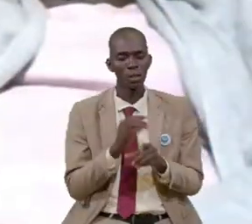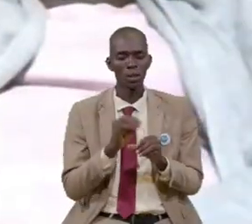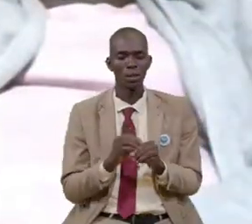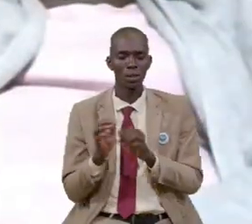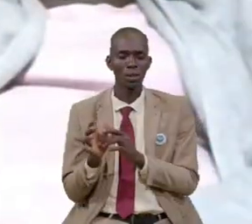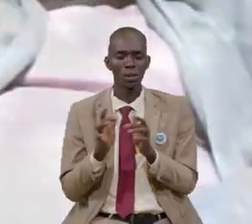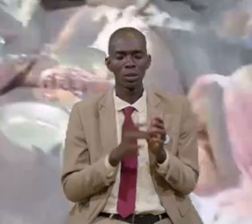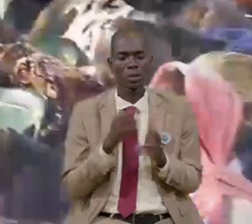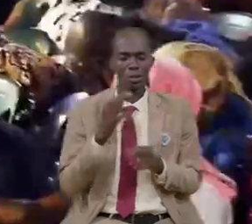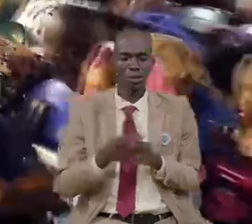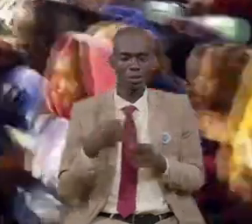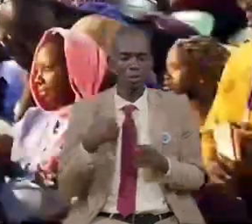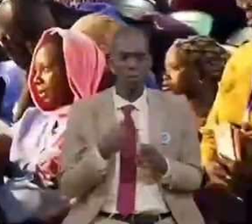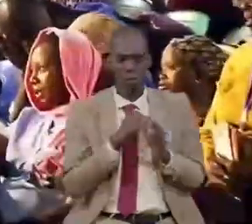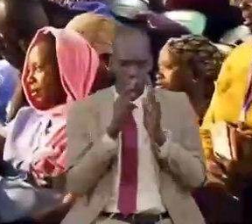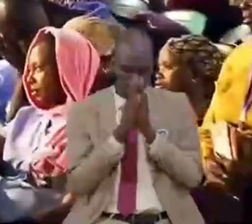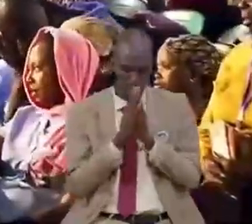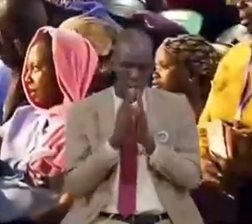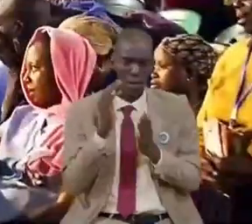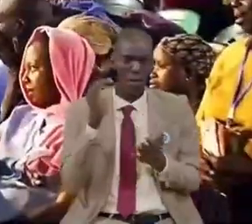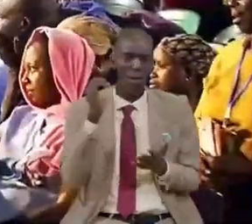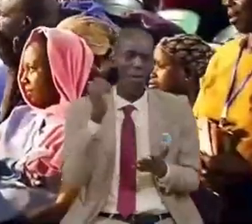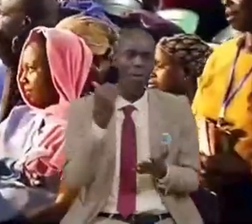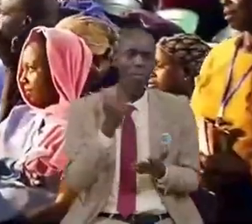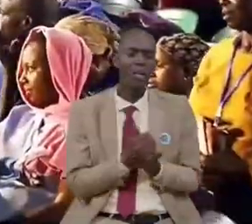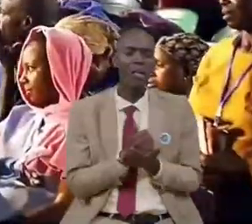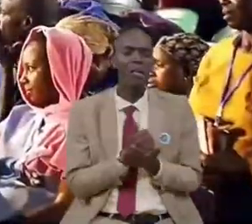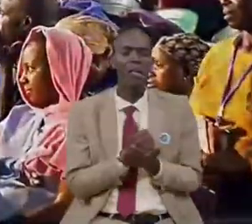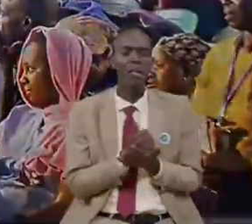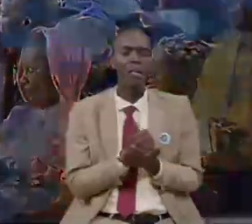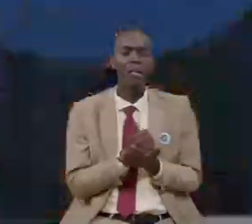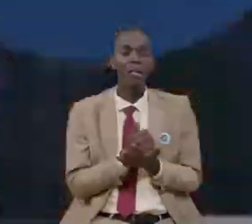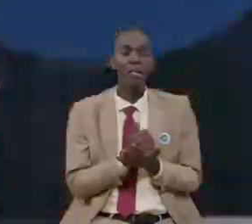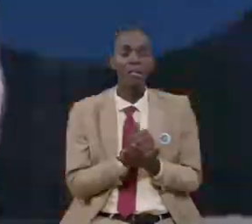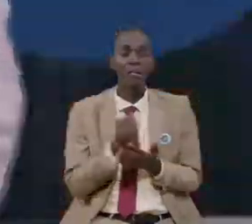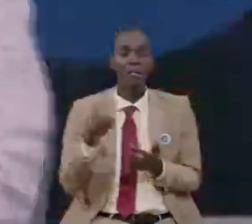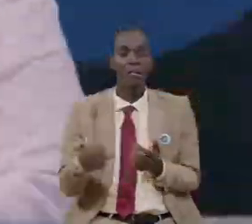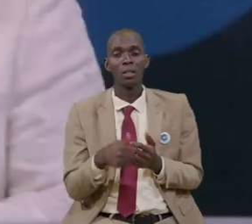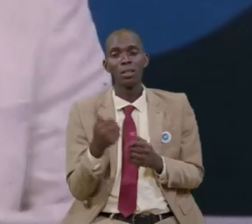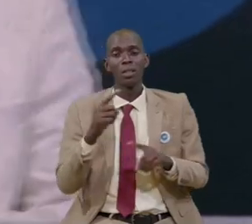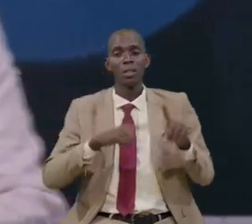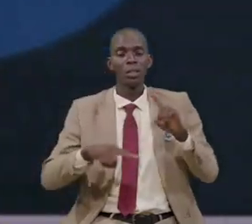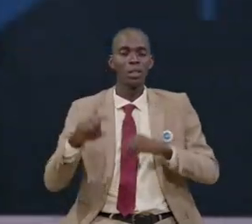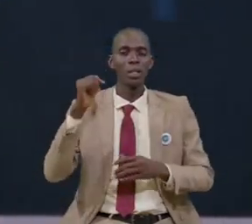de Jésus, nous prions. Un autre Amen.